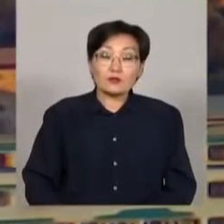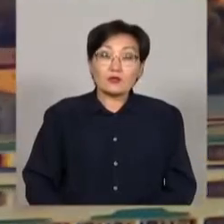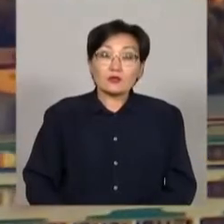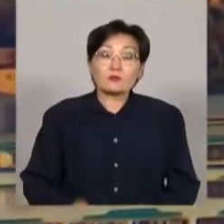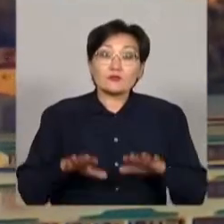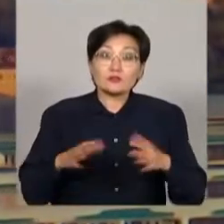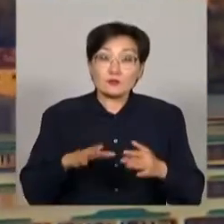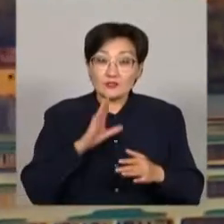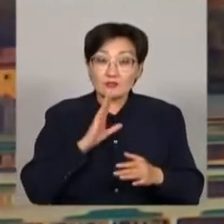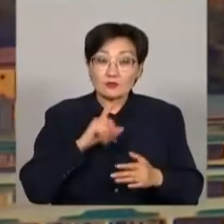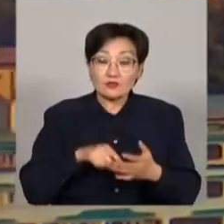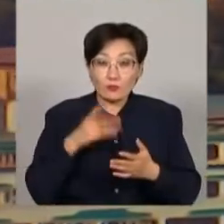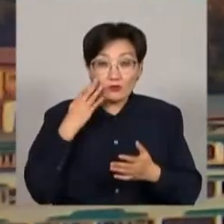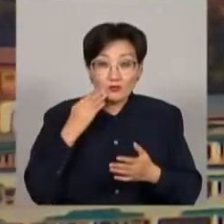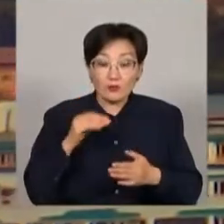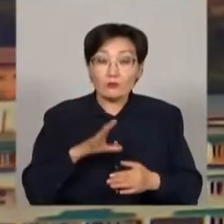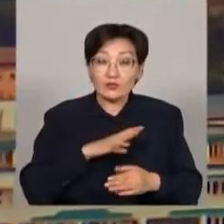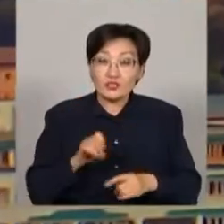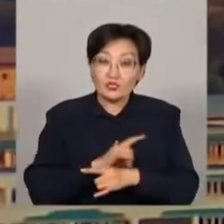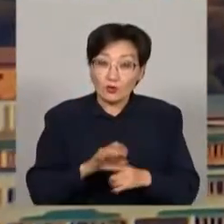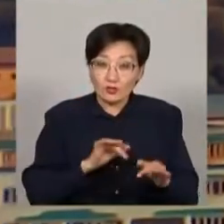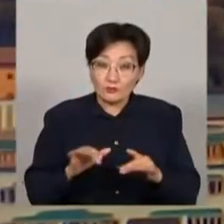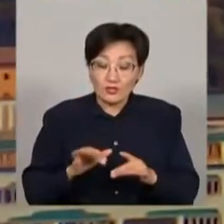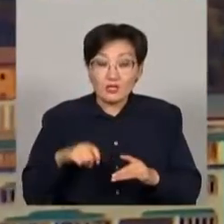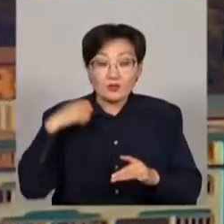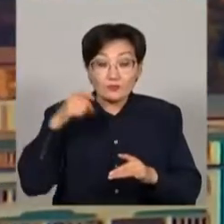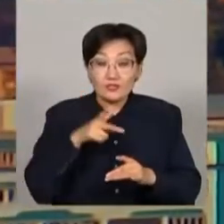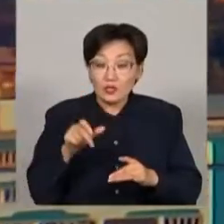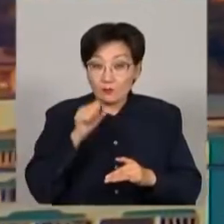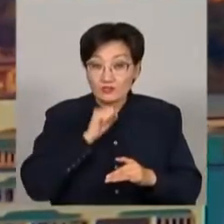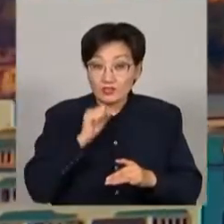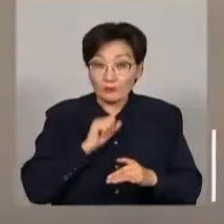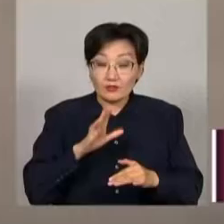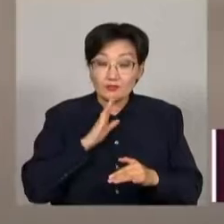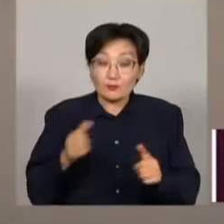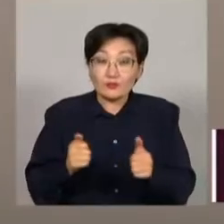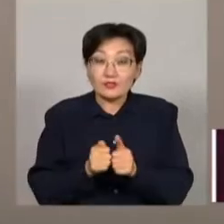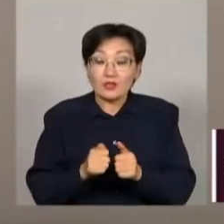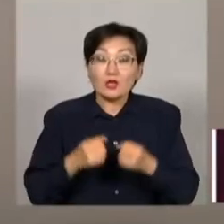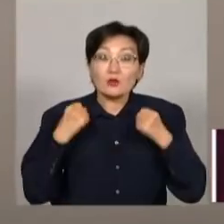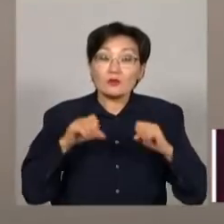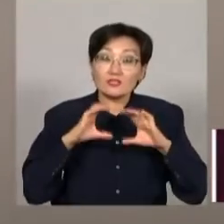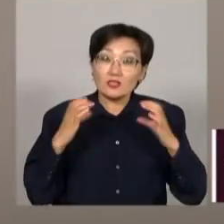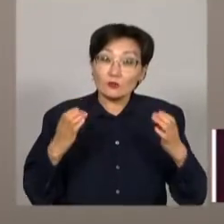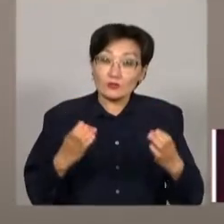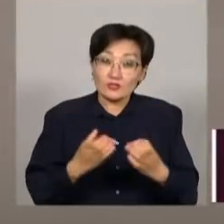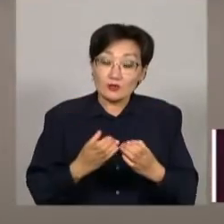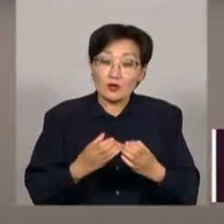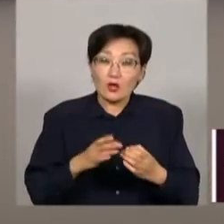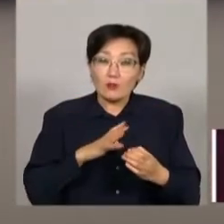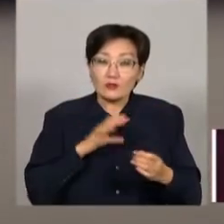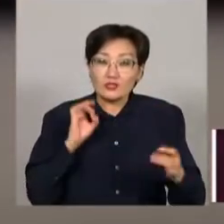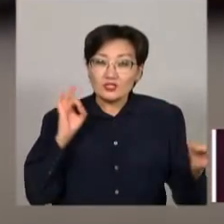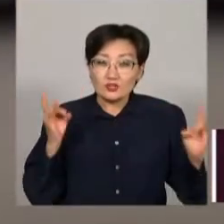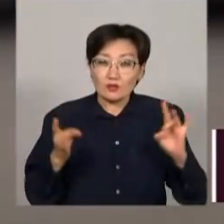Инцидент с девушкой в Алматы оказался пранком. Ранее кадры якобы с похищением девушки возле спорткомплекса «Алматы-Арена» вызвали шум